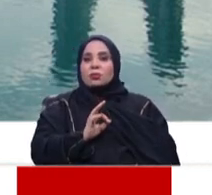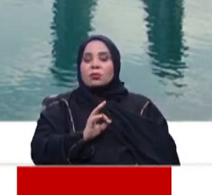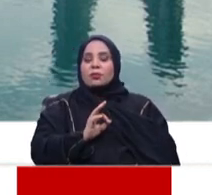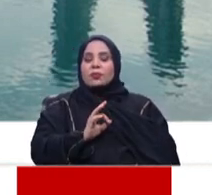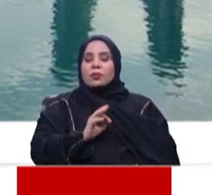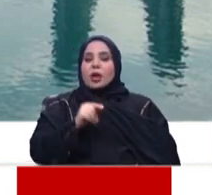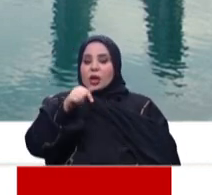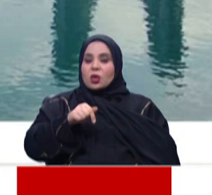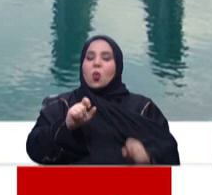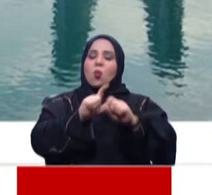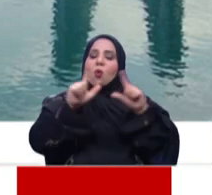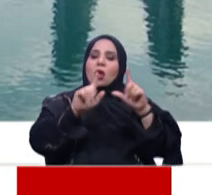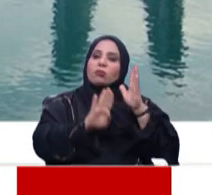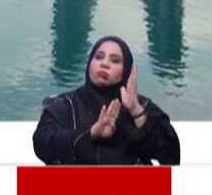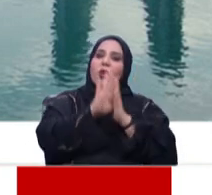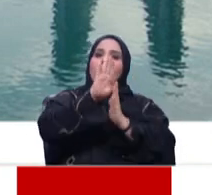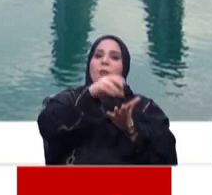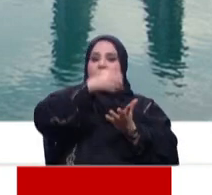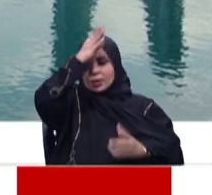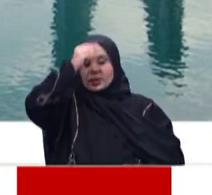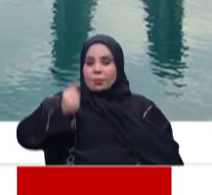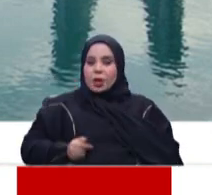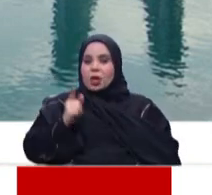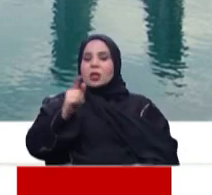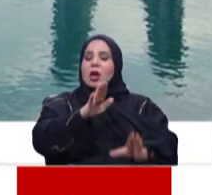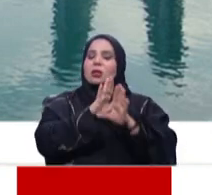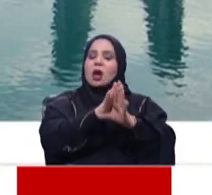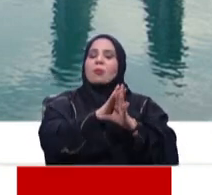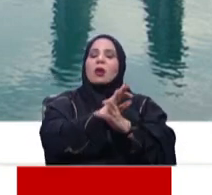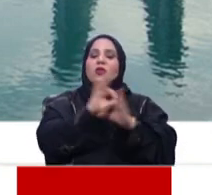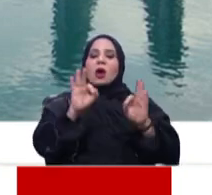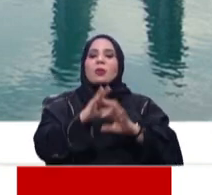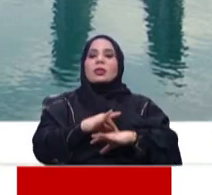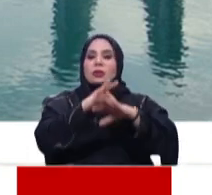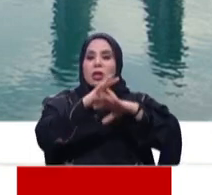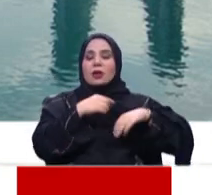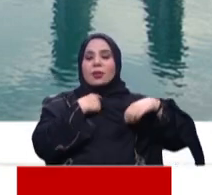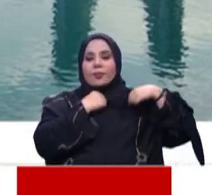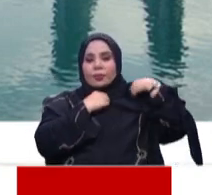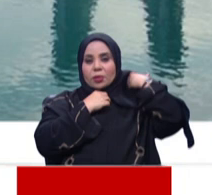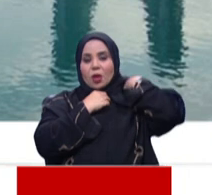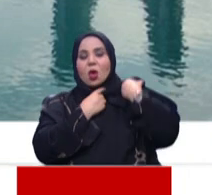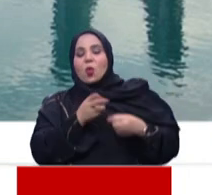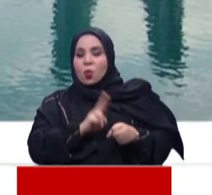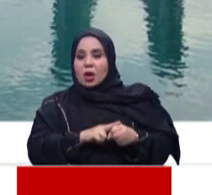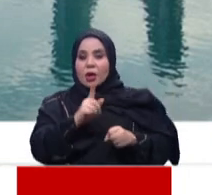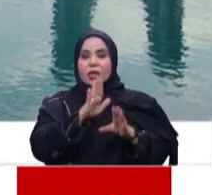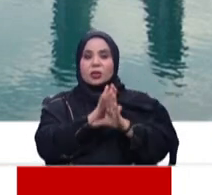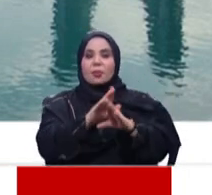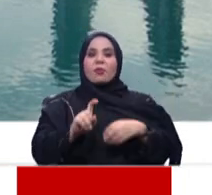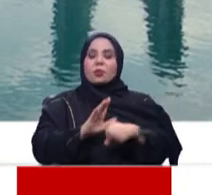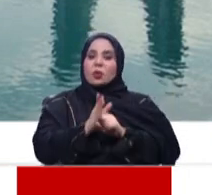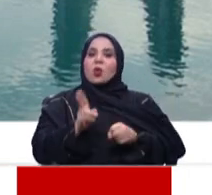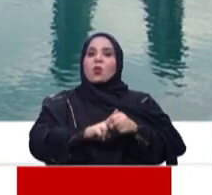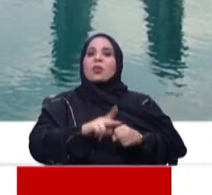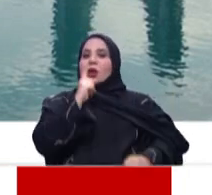مملكة البحرين من رعاية إنسانية شاملة في مواجهة تداعيات جائحة كورونا وتوفير العلاج والفحص